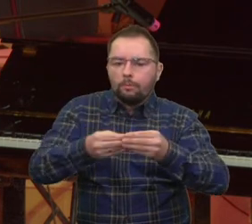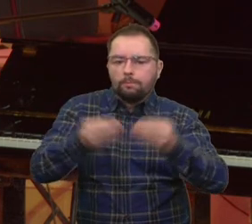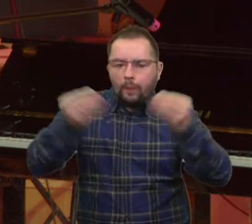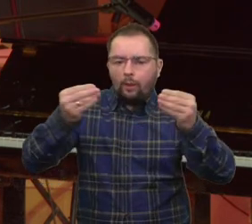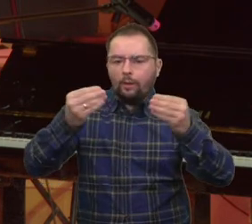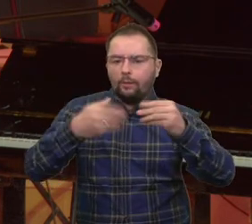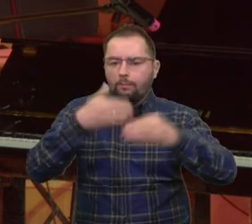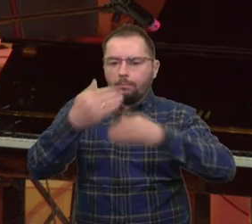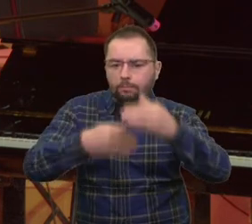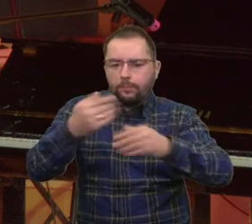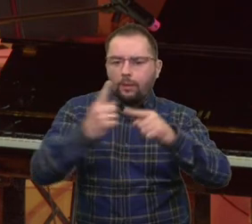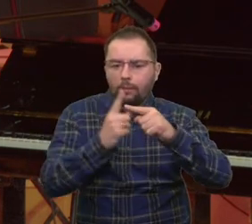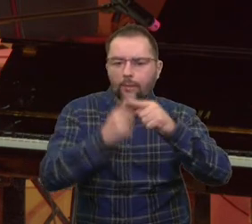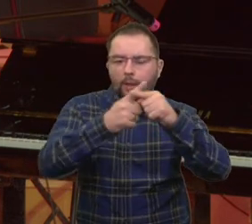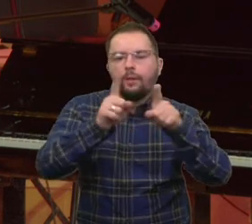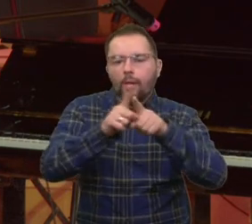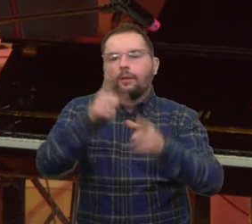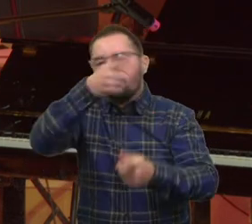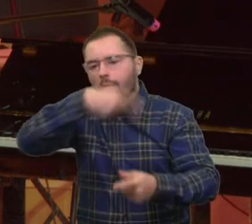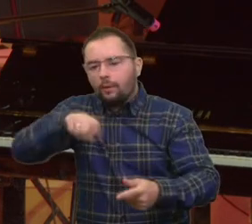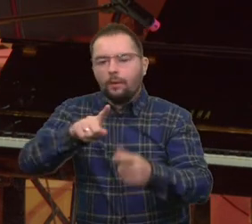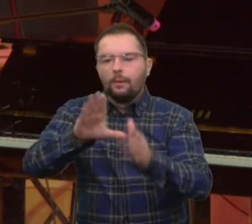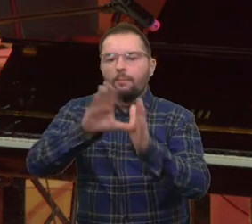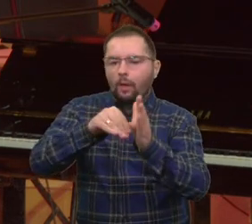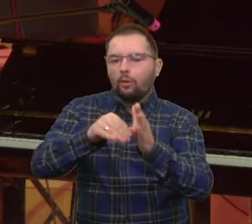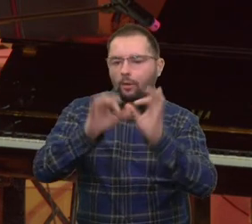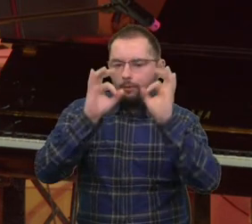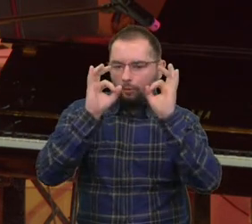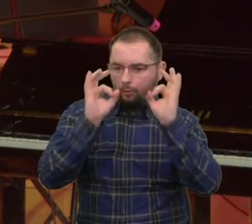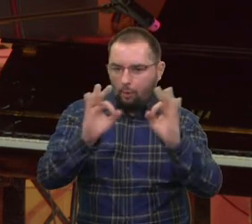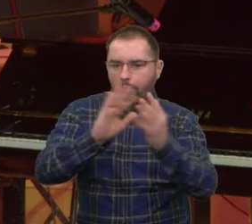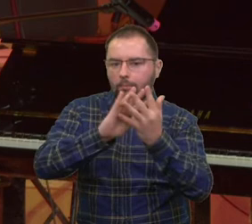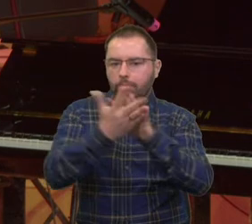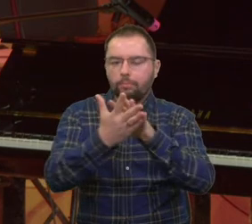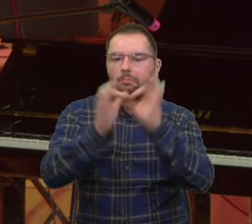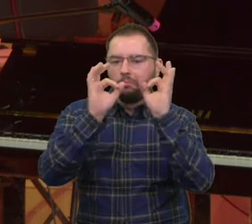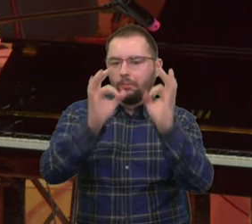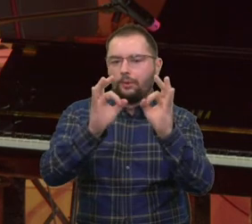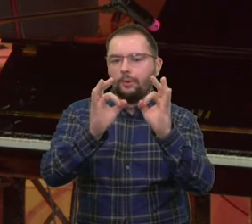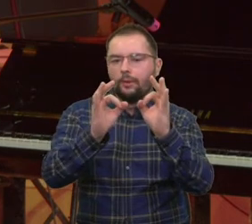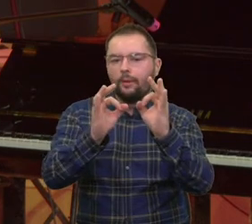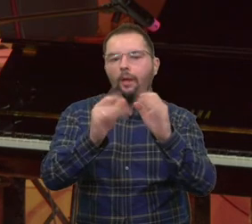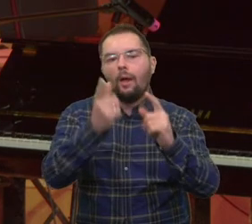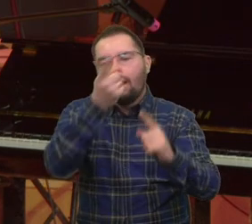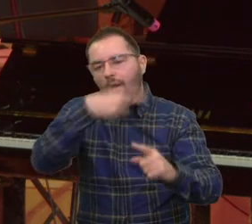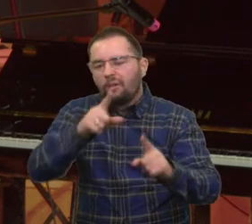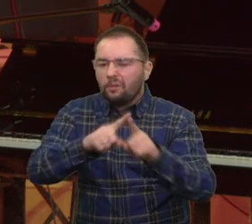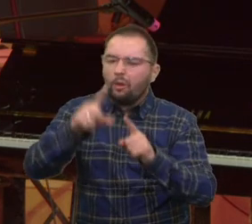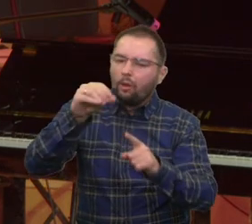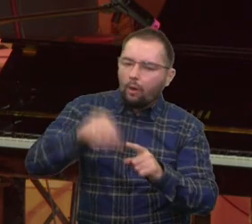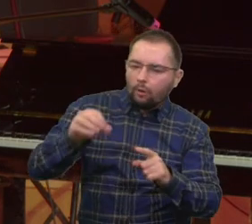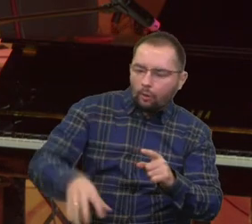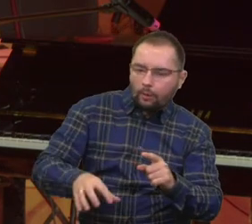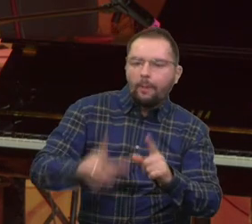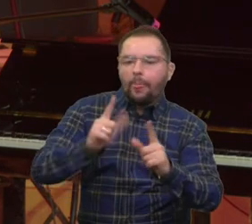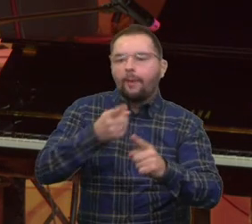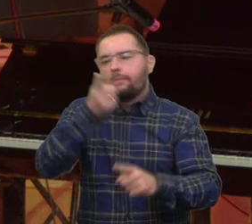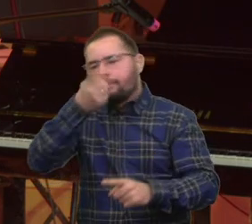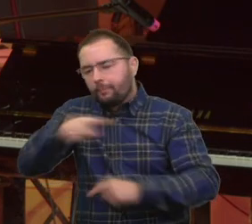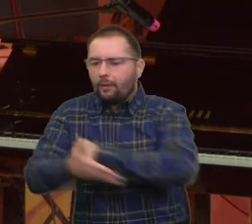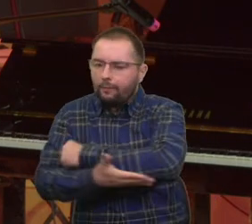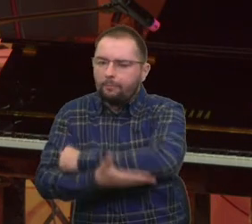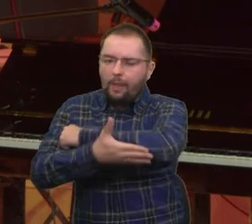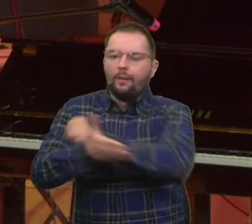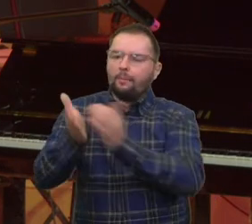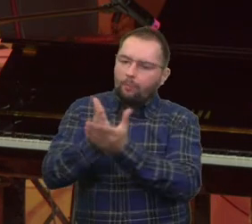rozwoju. Są miasta, które świetnie sobie poradziły z transformacją, są takie, które sobie poradziły gorzej, ale im też pomagamy i też będziemy